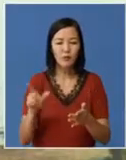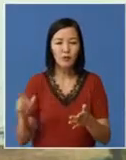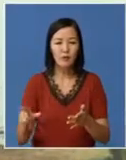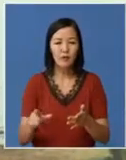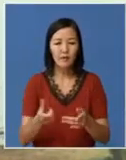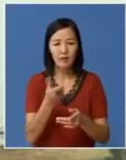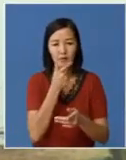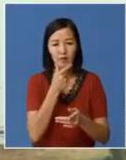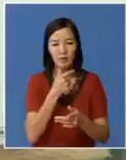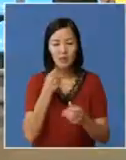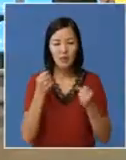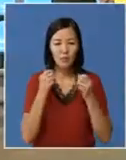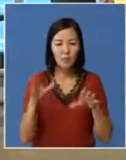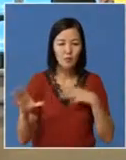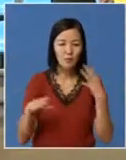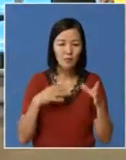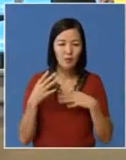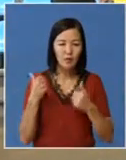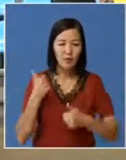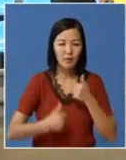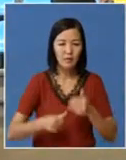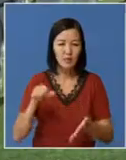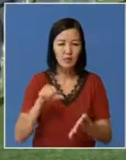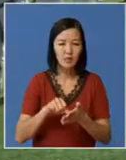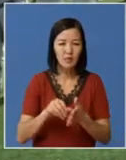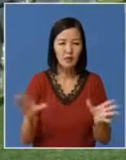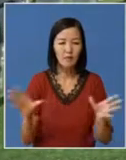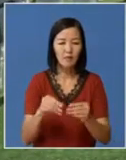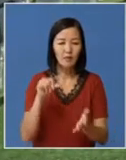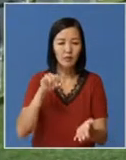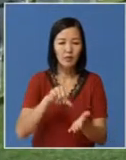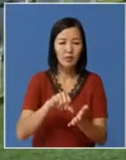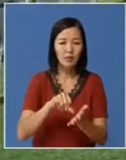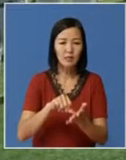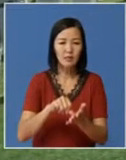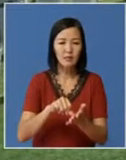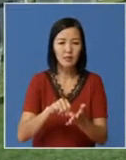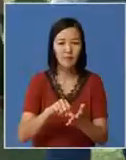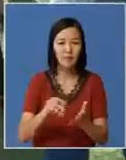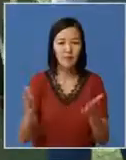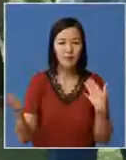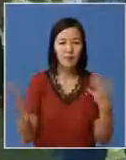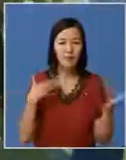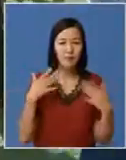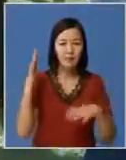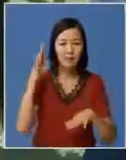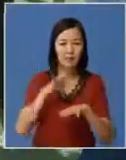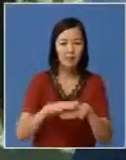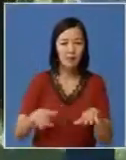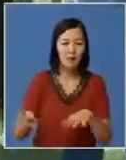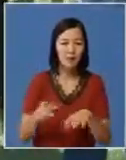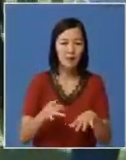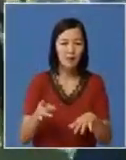окунуться в мир спорта и здорового образа жизни. Вместе с участниками турниров разминку делал и аким района